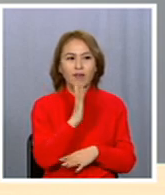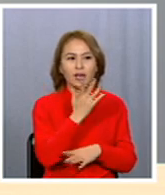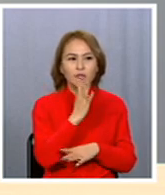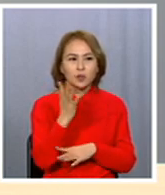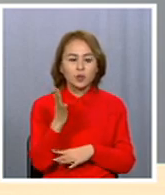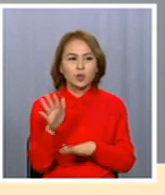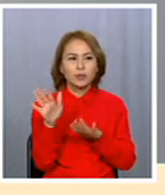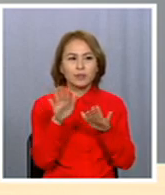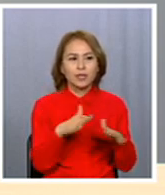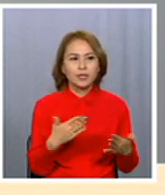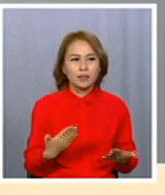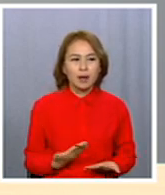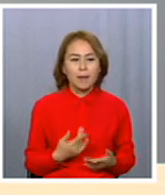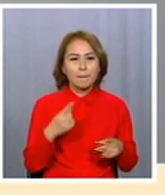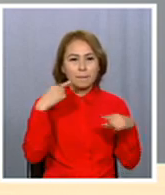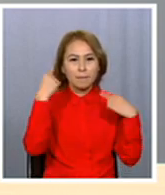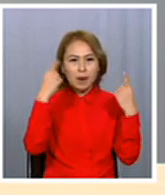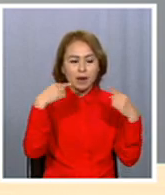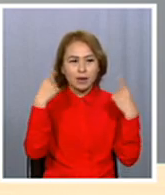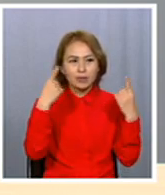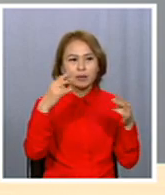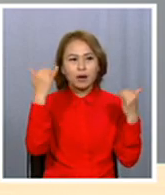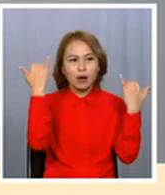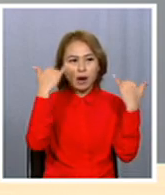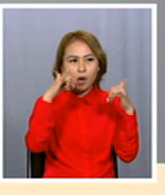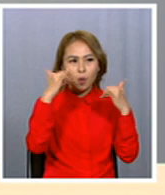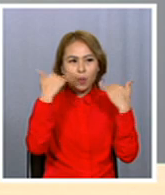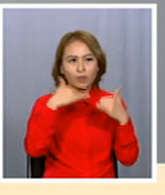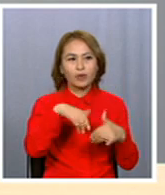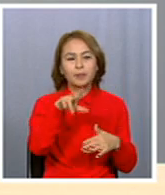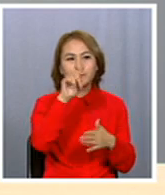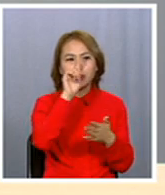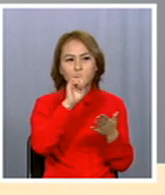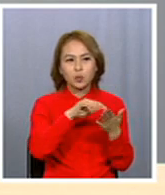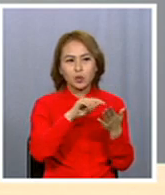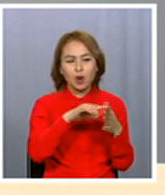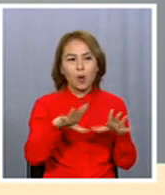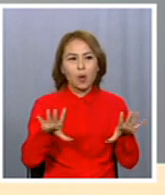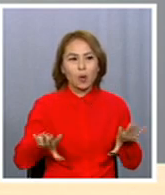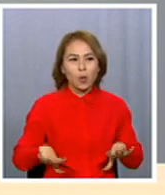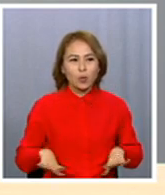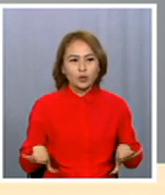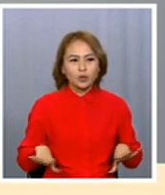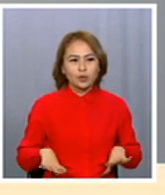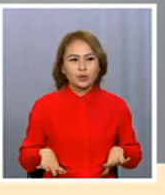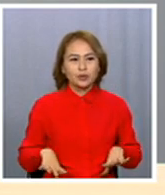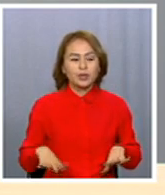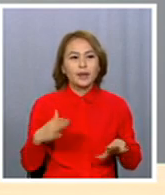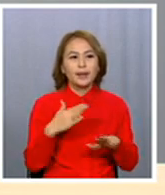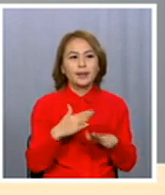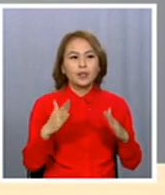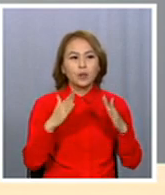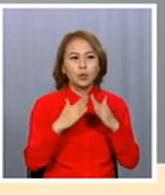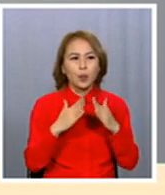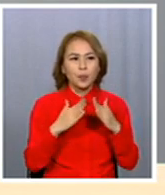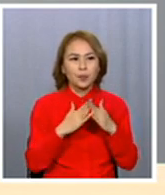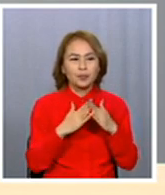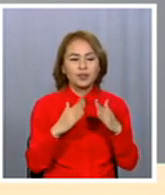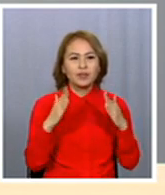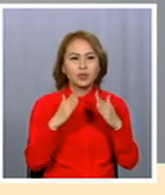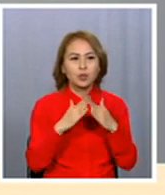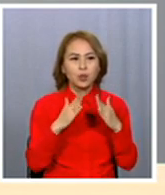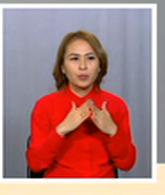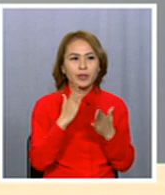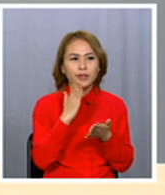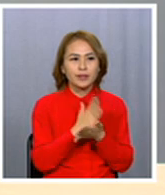поселили барана, корову, петушка, лошадь. Это дом. В доме